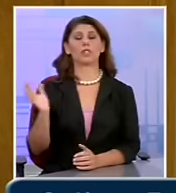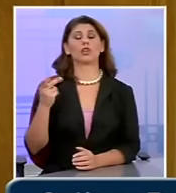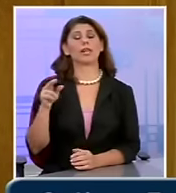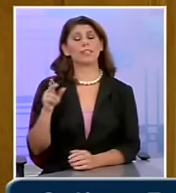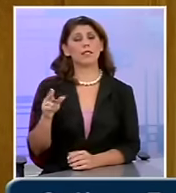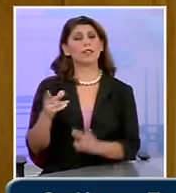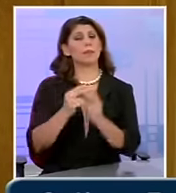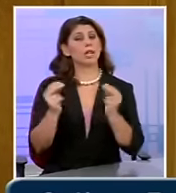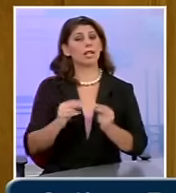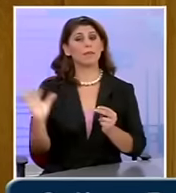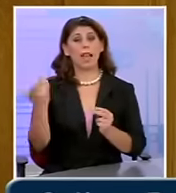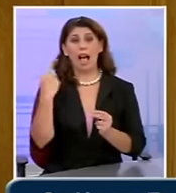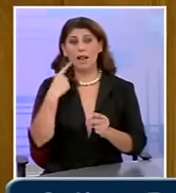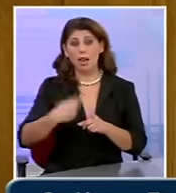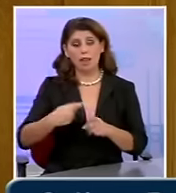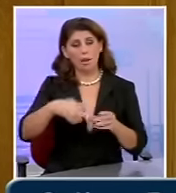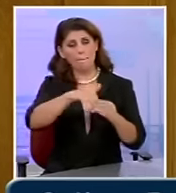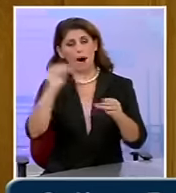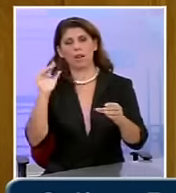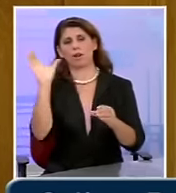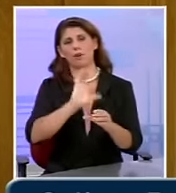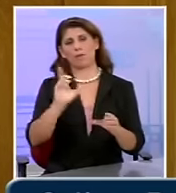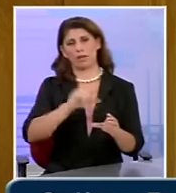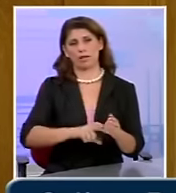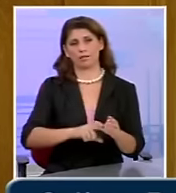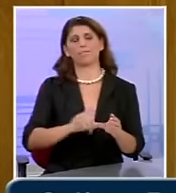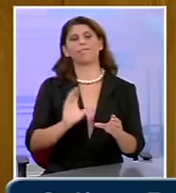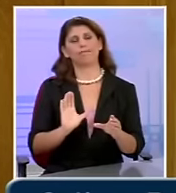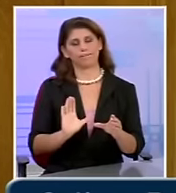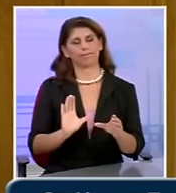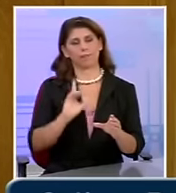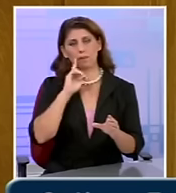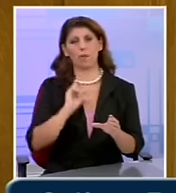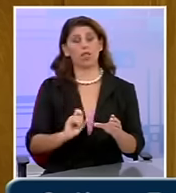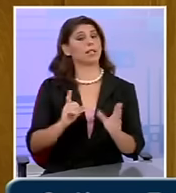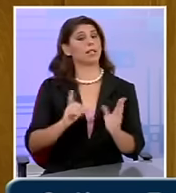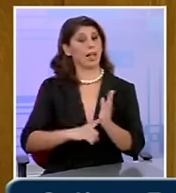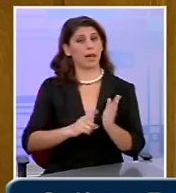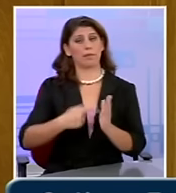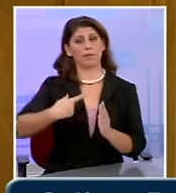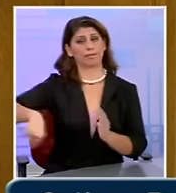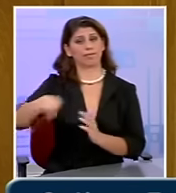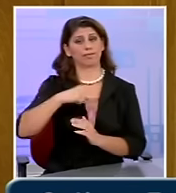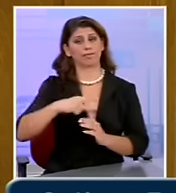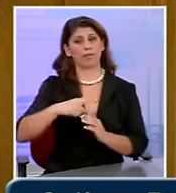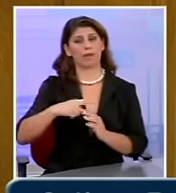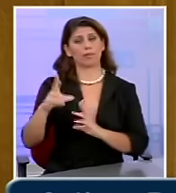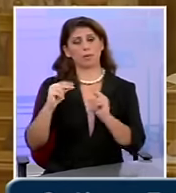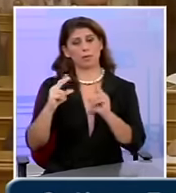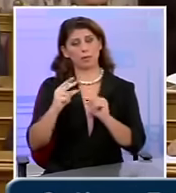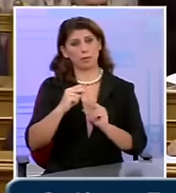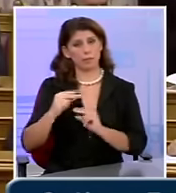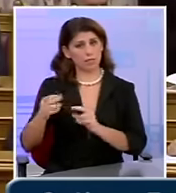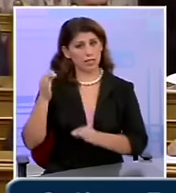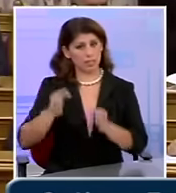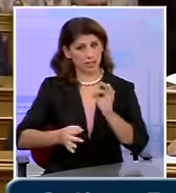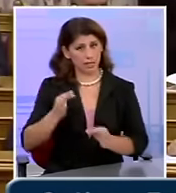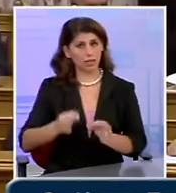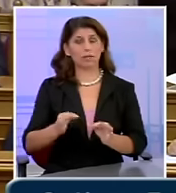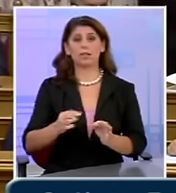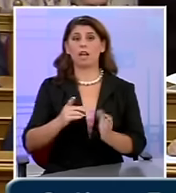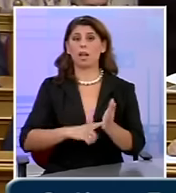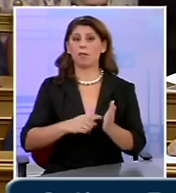Ένωση. Χρειάστηκε να συζητήσουμε, χρειάστηκαν επιχειρήματα και θα ήθελα